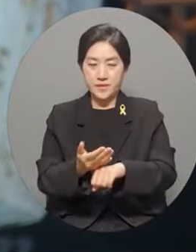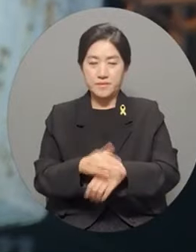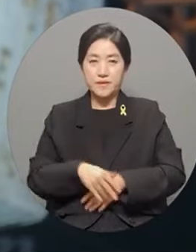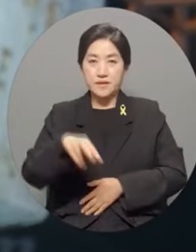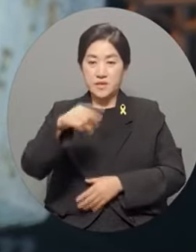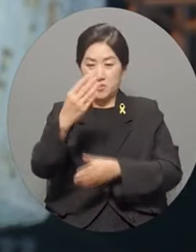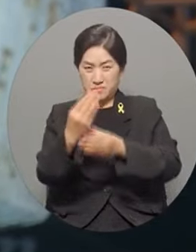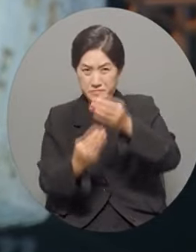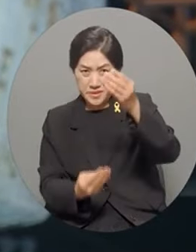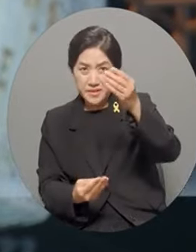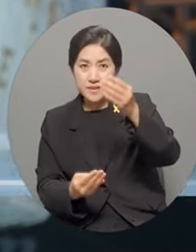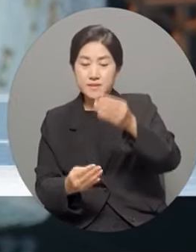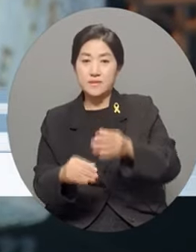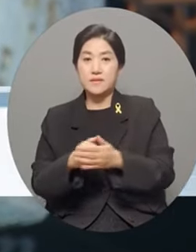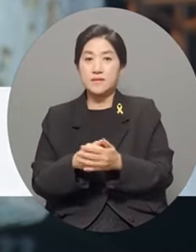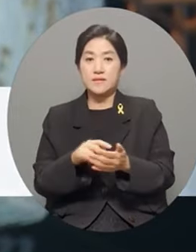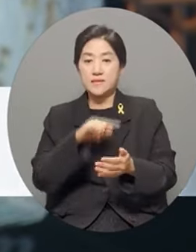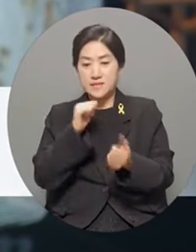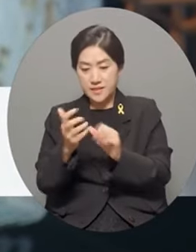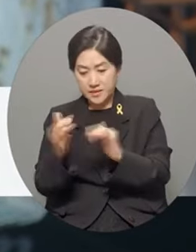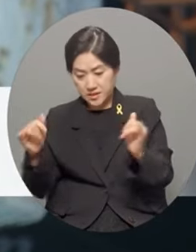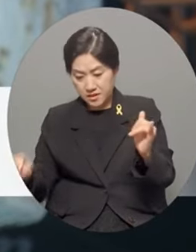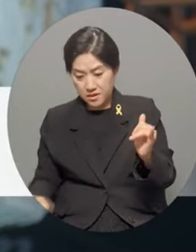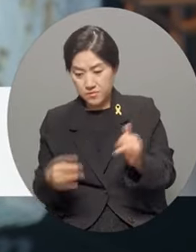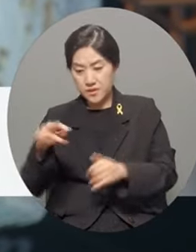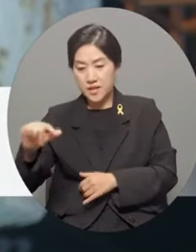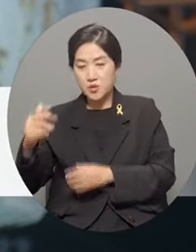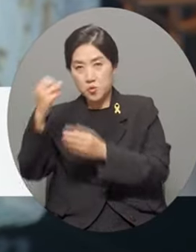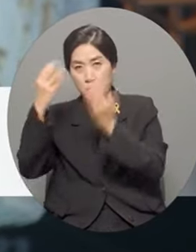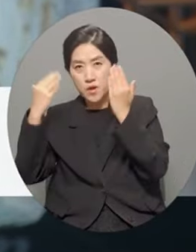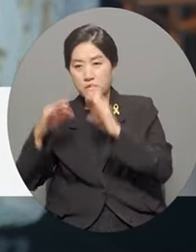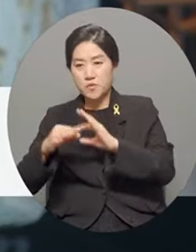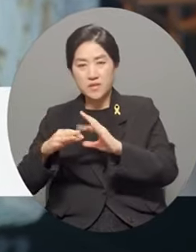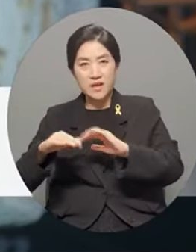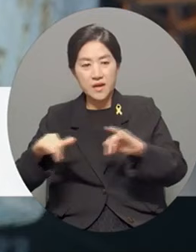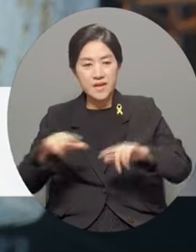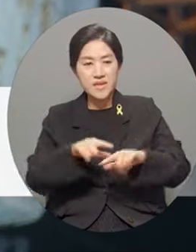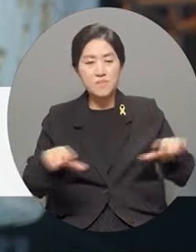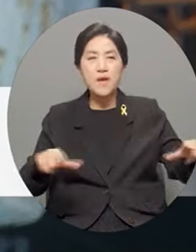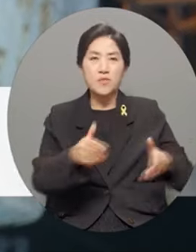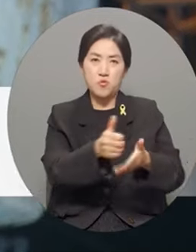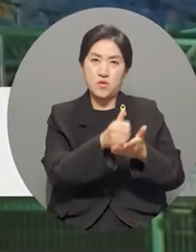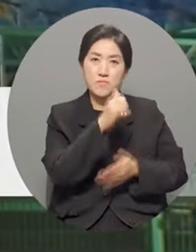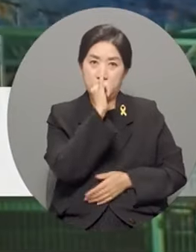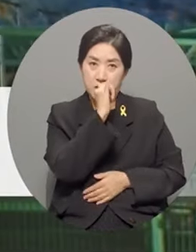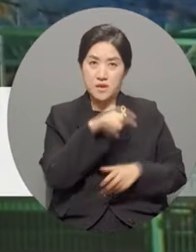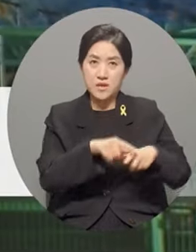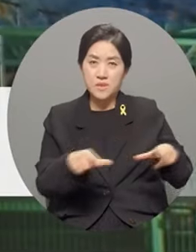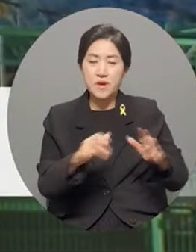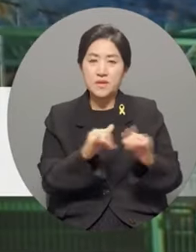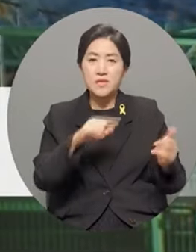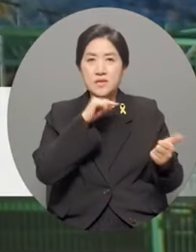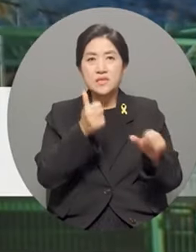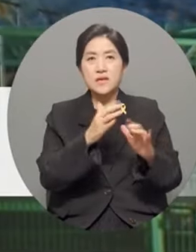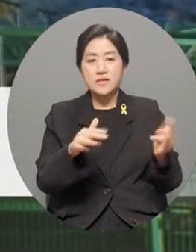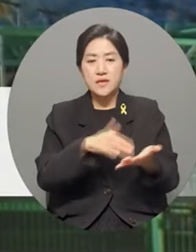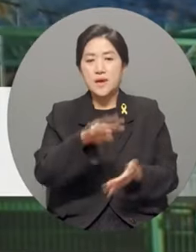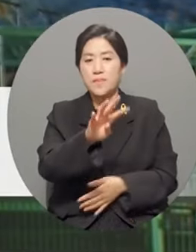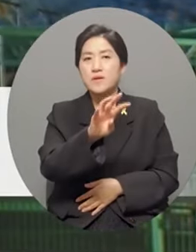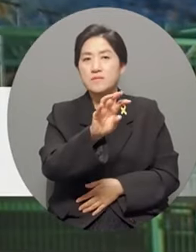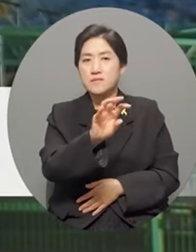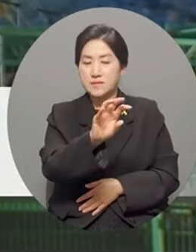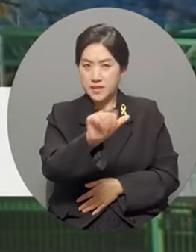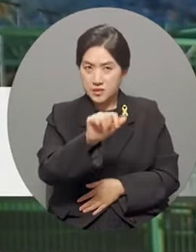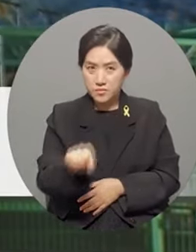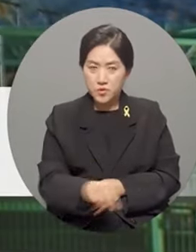세월호 참사 희생자 가운데는 단원고 무관한 일반 승객들도 있었습니다 이런 일반인 희생자 45명 중